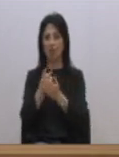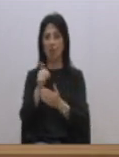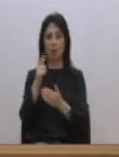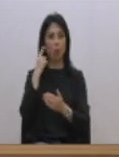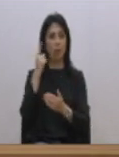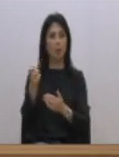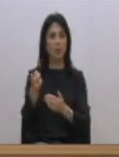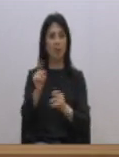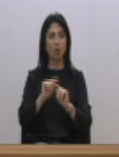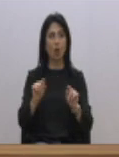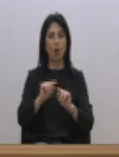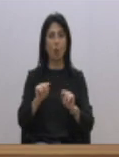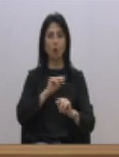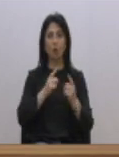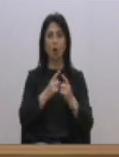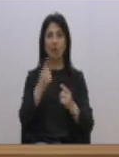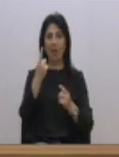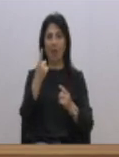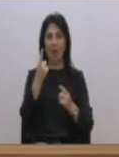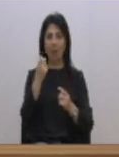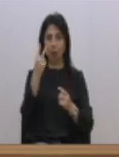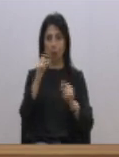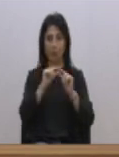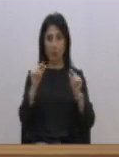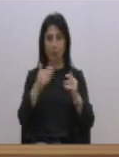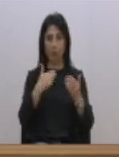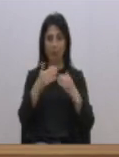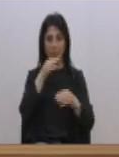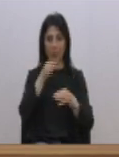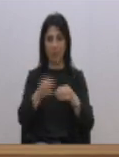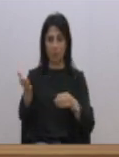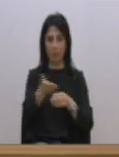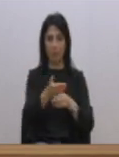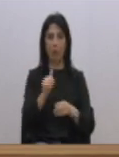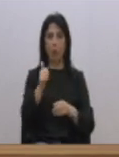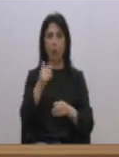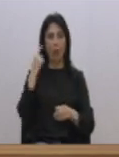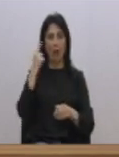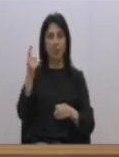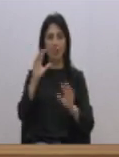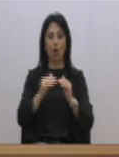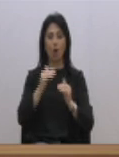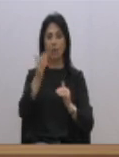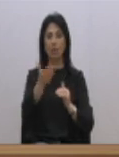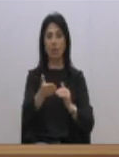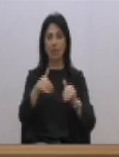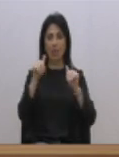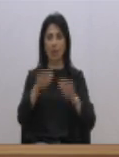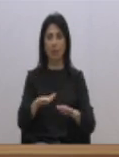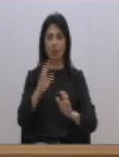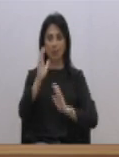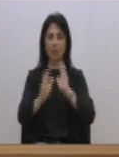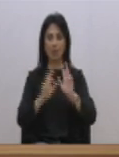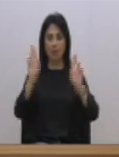smit, opoziționer colegă, se RT, tormete punctiș mi mart, pascuis coloba, da, mi-e ore rogore smit, cu instituții, tat genili, sa RT,